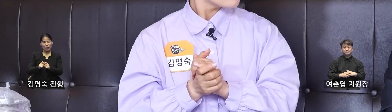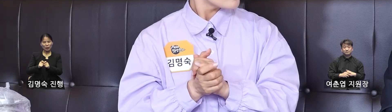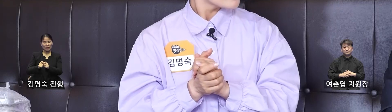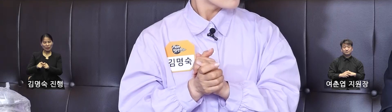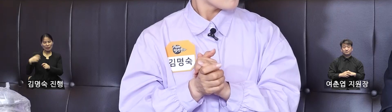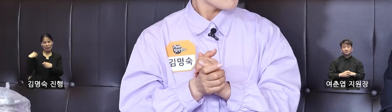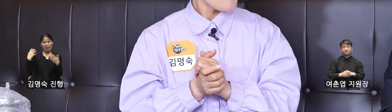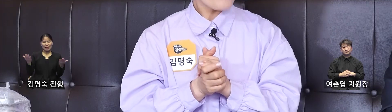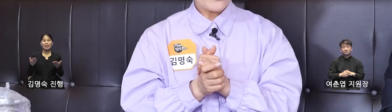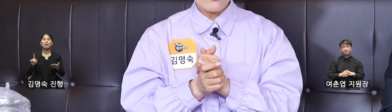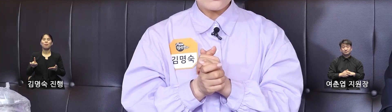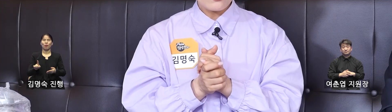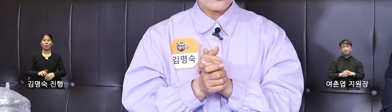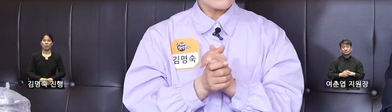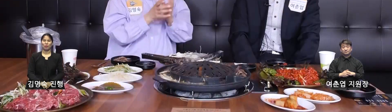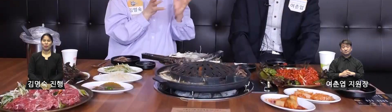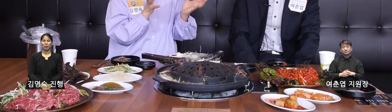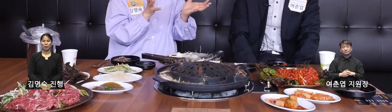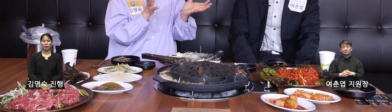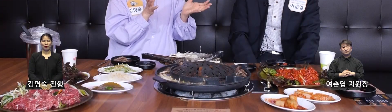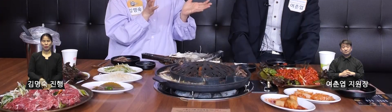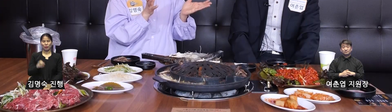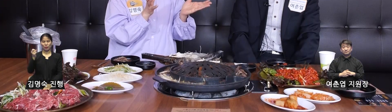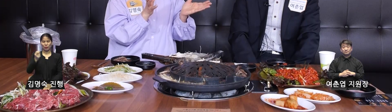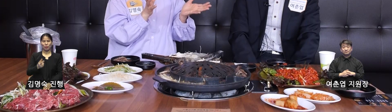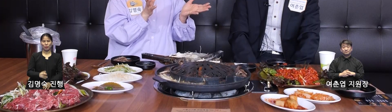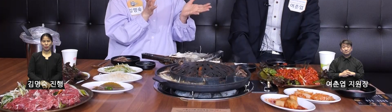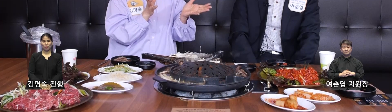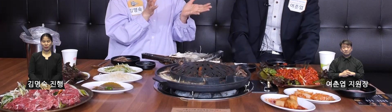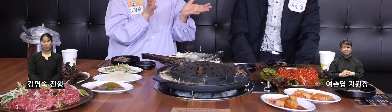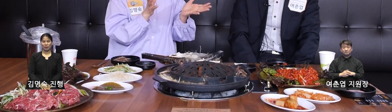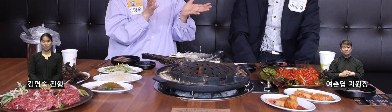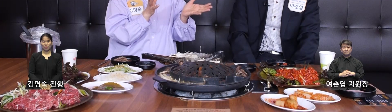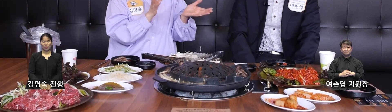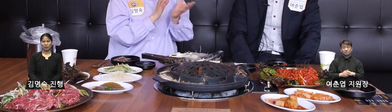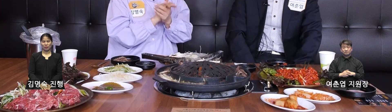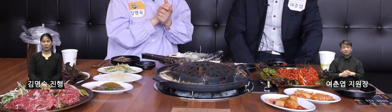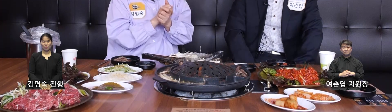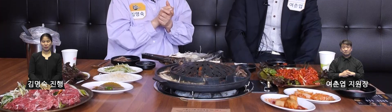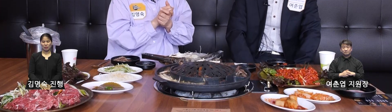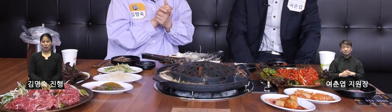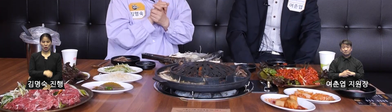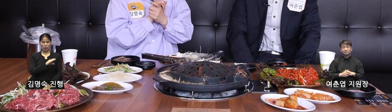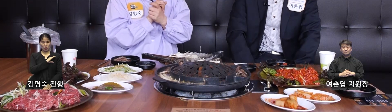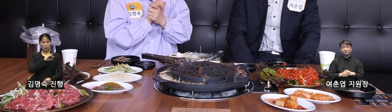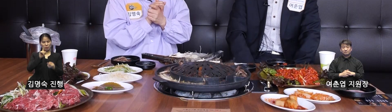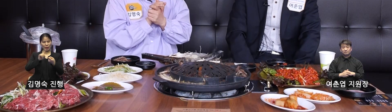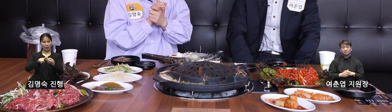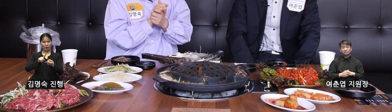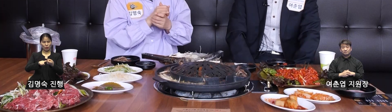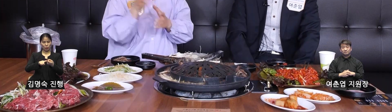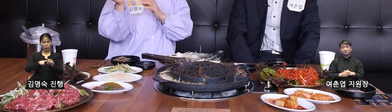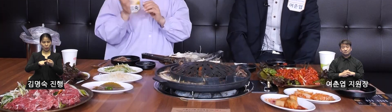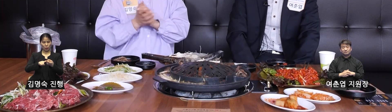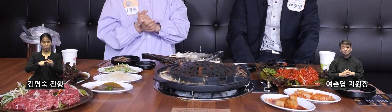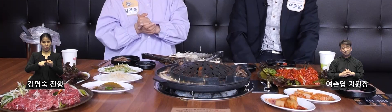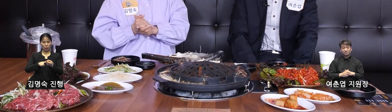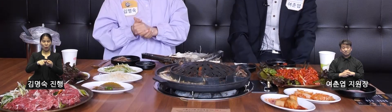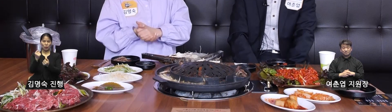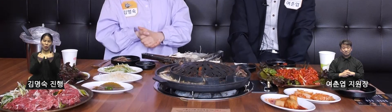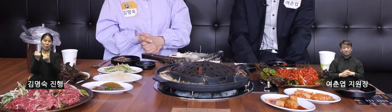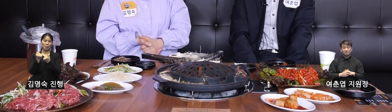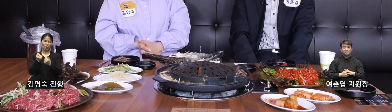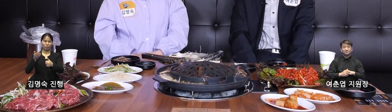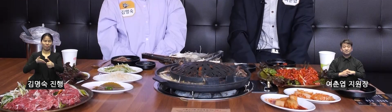일을 하는 곳이고 또 그 자원. 그 이름이 또 어떻게 그렇게 됐는지 설명 좀